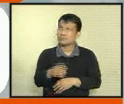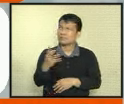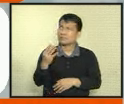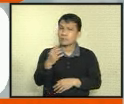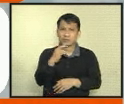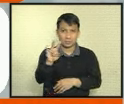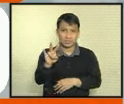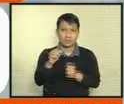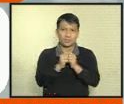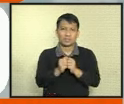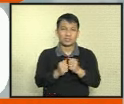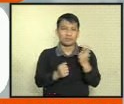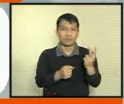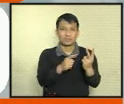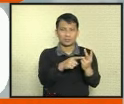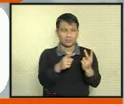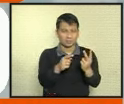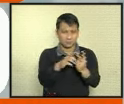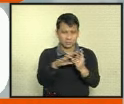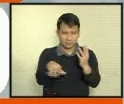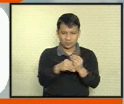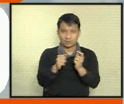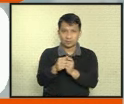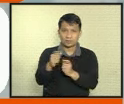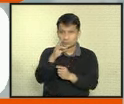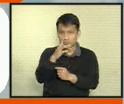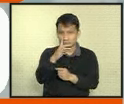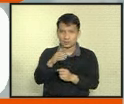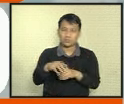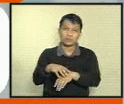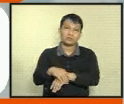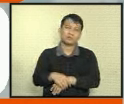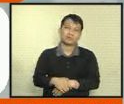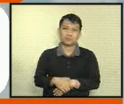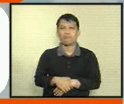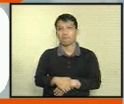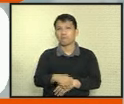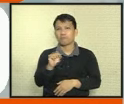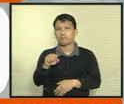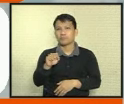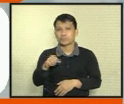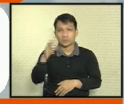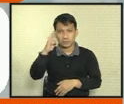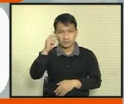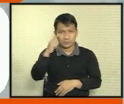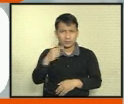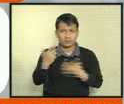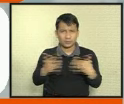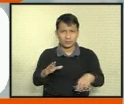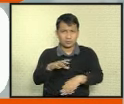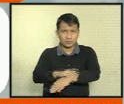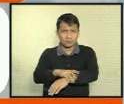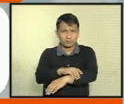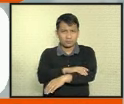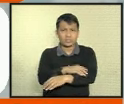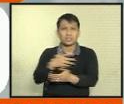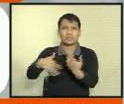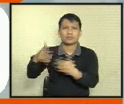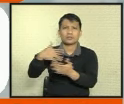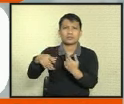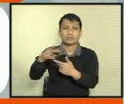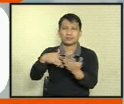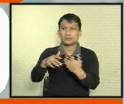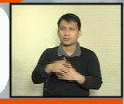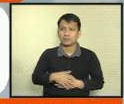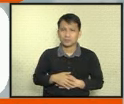sila, pito. Kasama pa yung dalawang ano niya, pito. Ate ako sa kanya katulong nila. Oh, okay. Tapos nang wen siya, saan pa kayo namasyal? Oo,